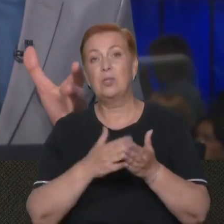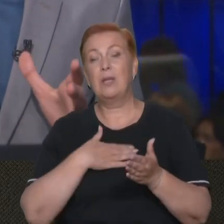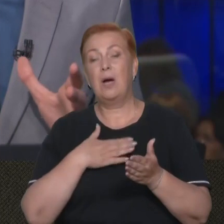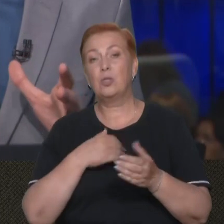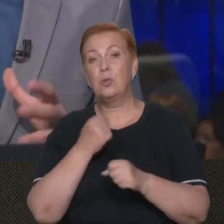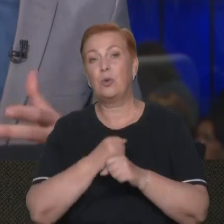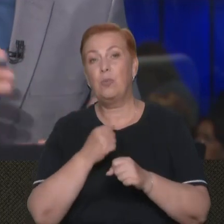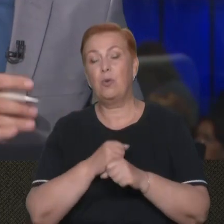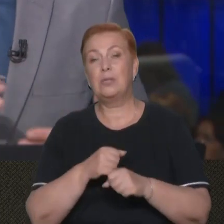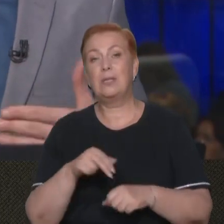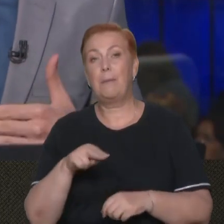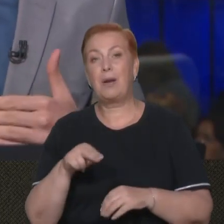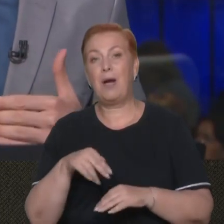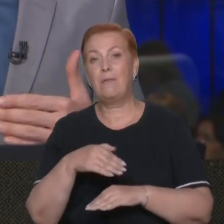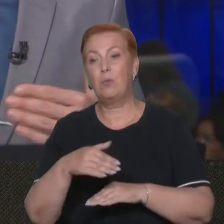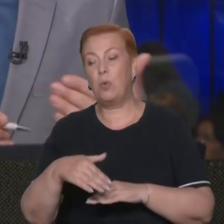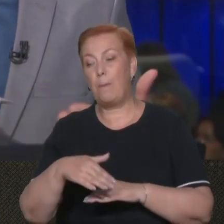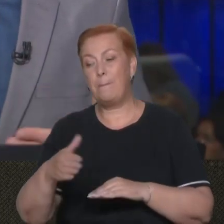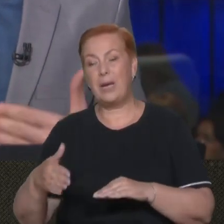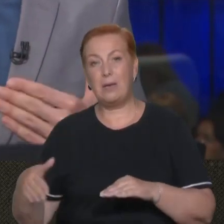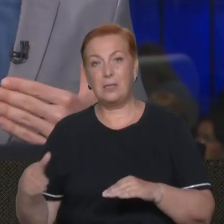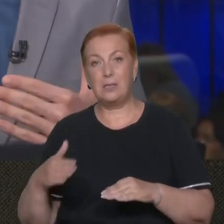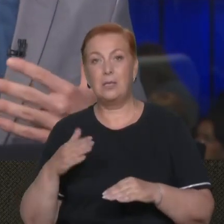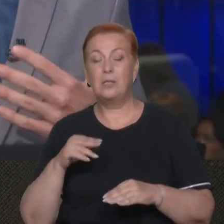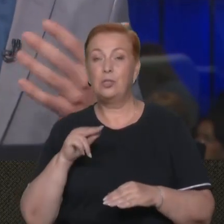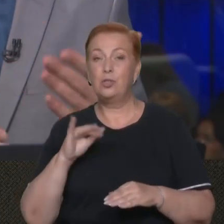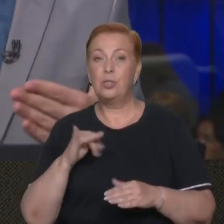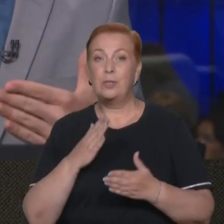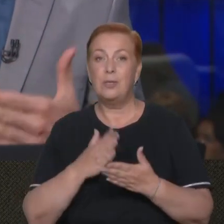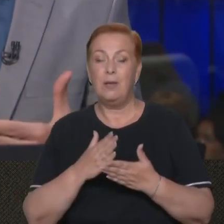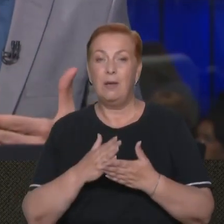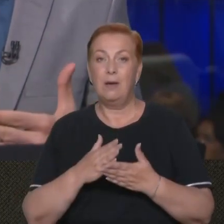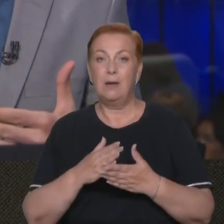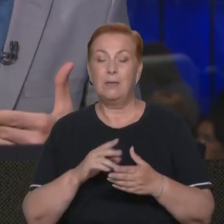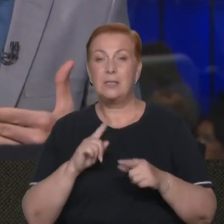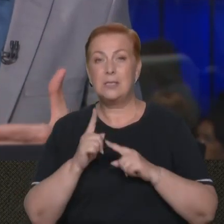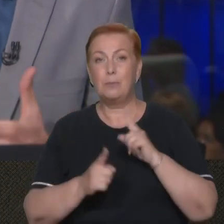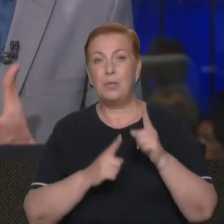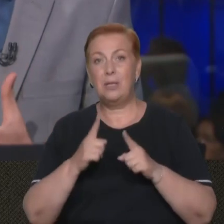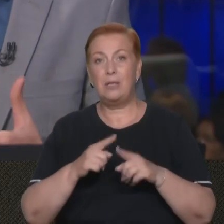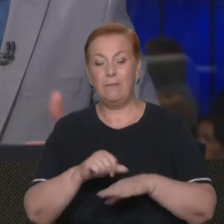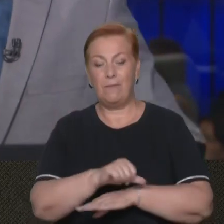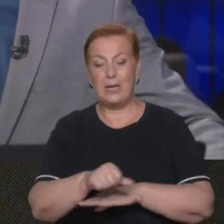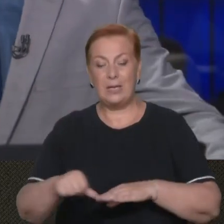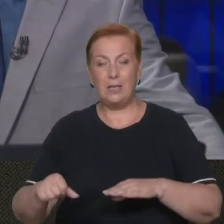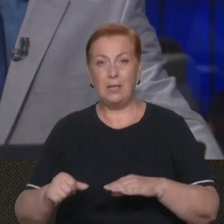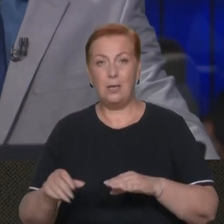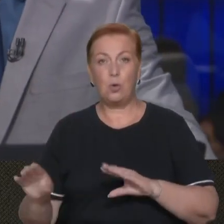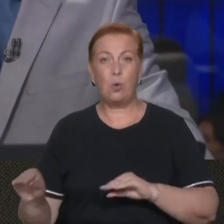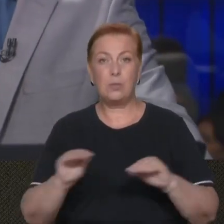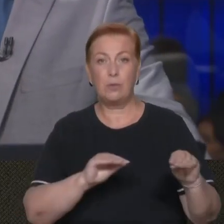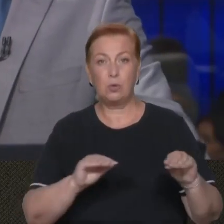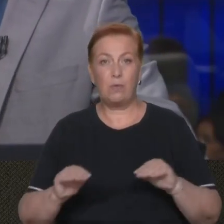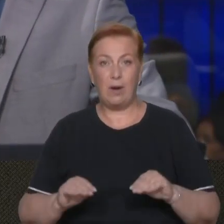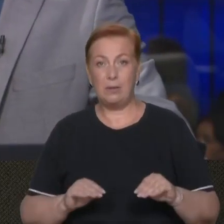на правому березі, чи є якісь зміни в лінії розмежування, чи є наш якийсь рух, ну, от окрім контрбатарейної